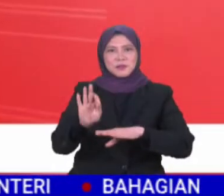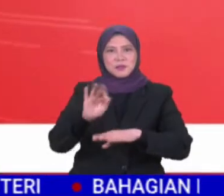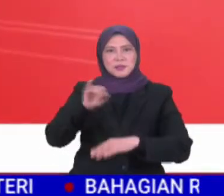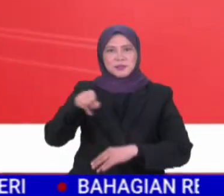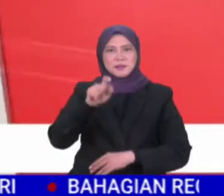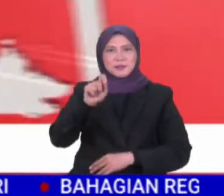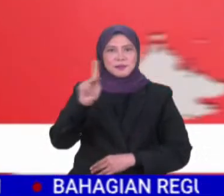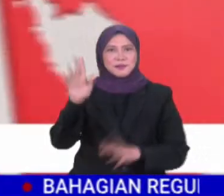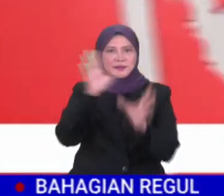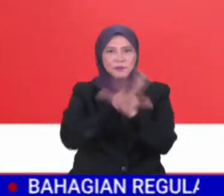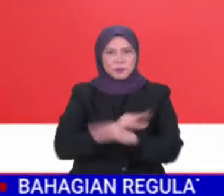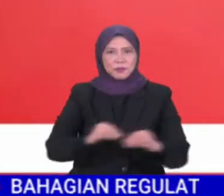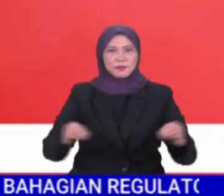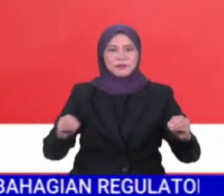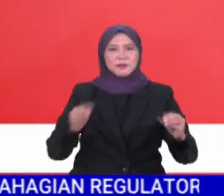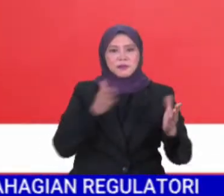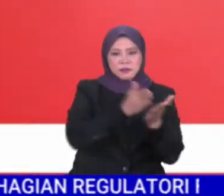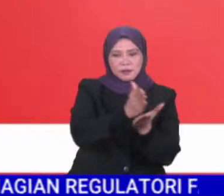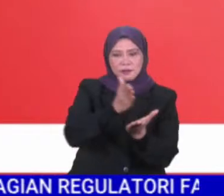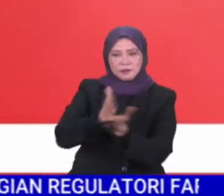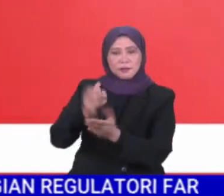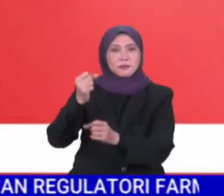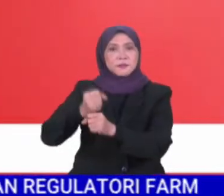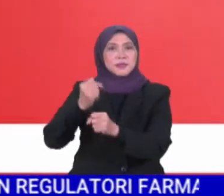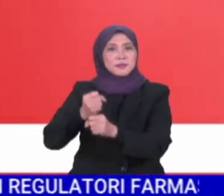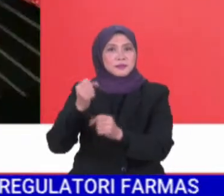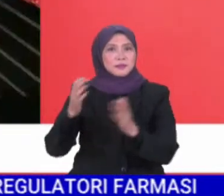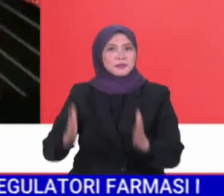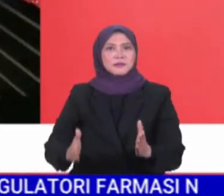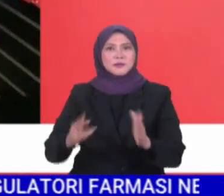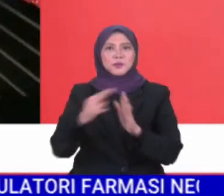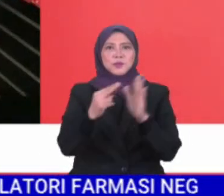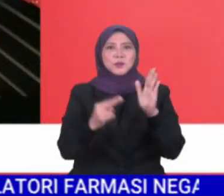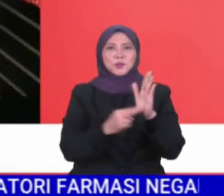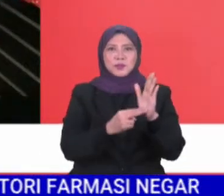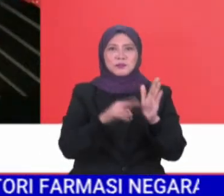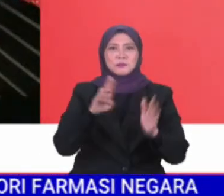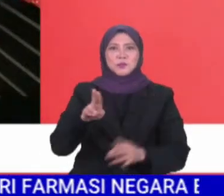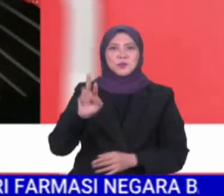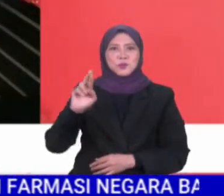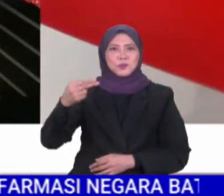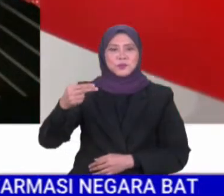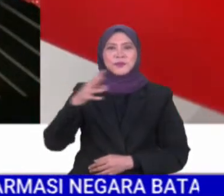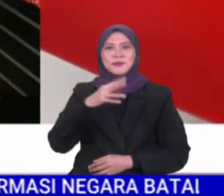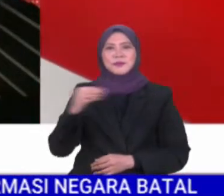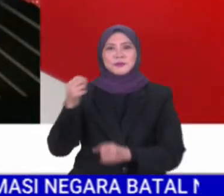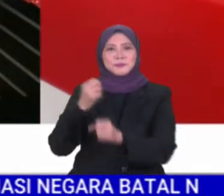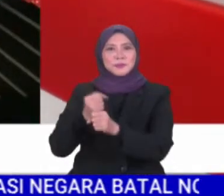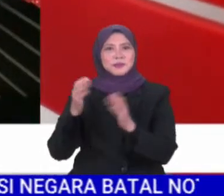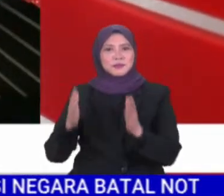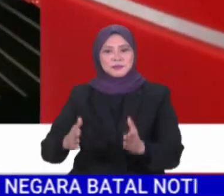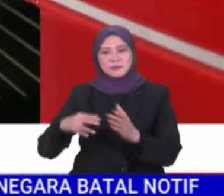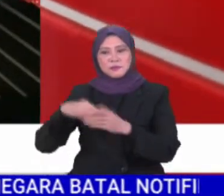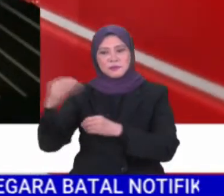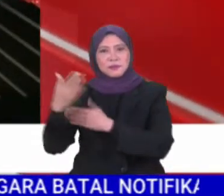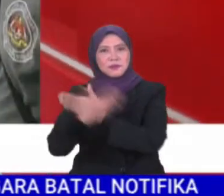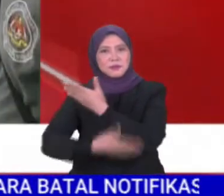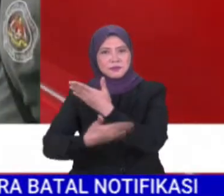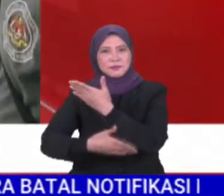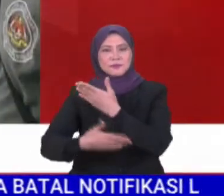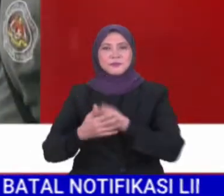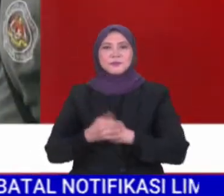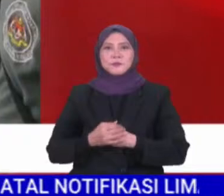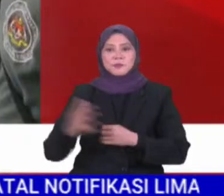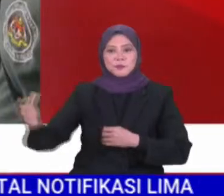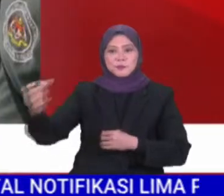Jetty cashrawa hak-hak pekerja di bawah undang-undang buruh penggajian pekerja Serawak di luar negara selain